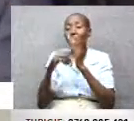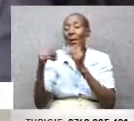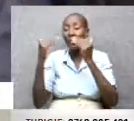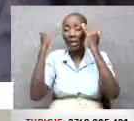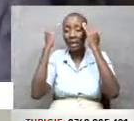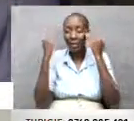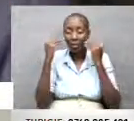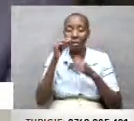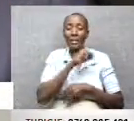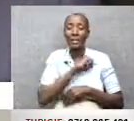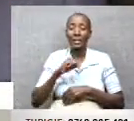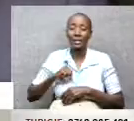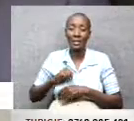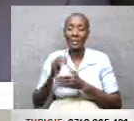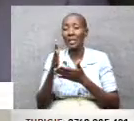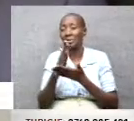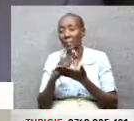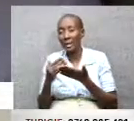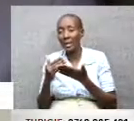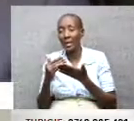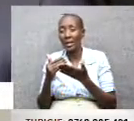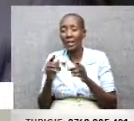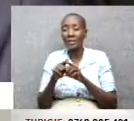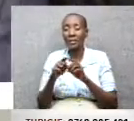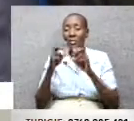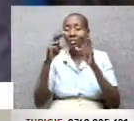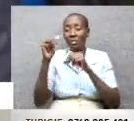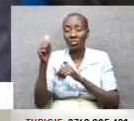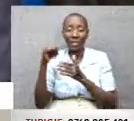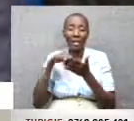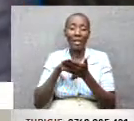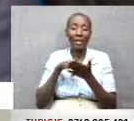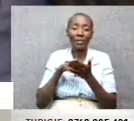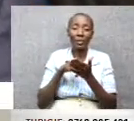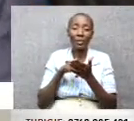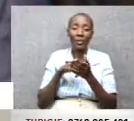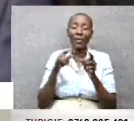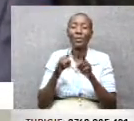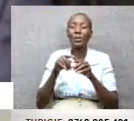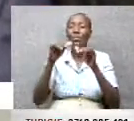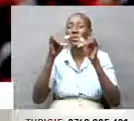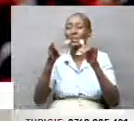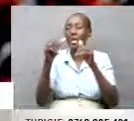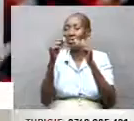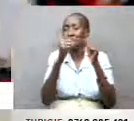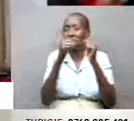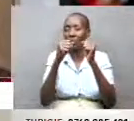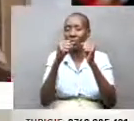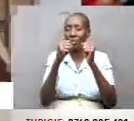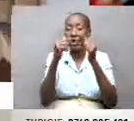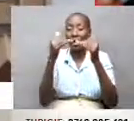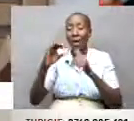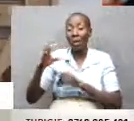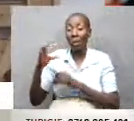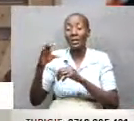Senate is partly and in which similar issues are in contention. On this, we remain steadfast. Kwa sasa kaunti